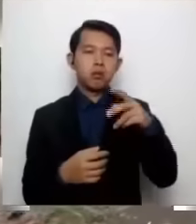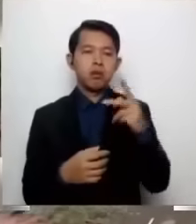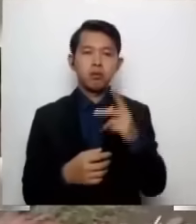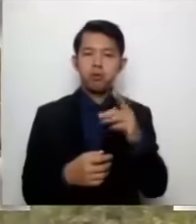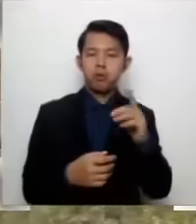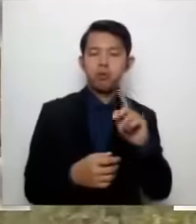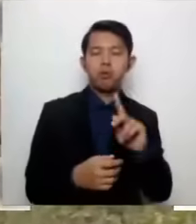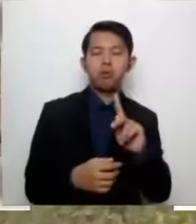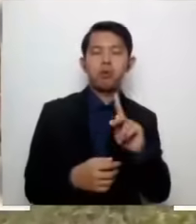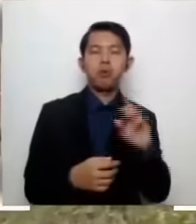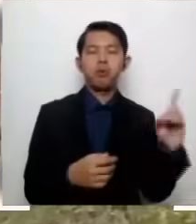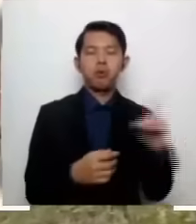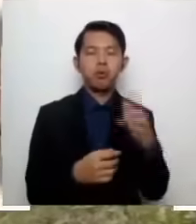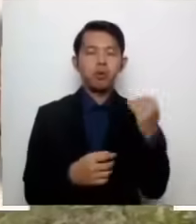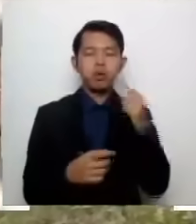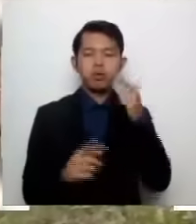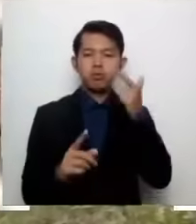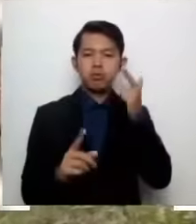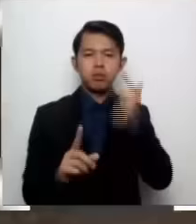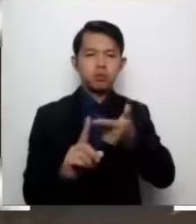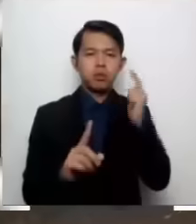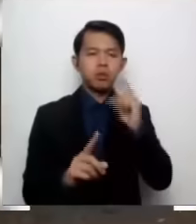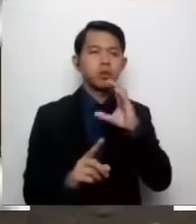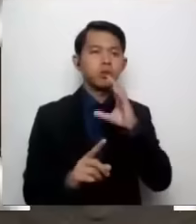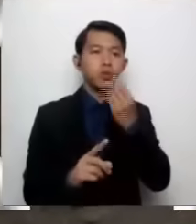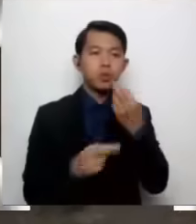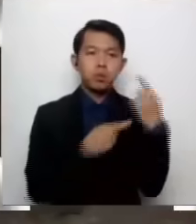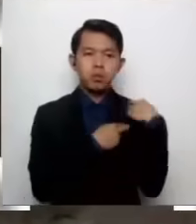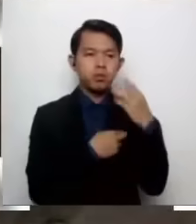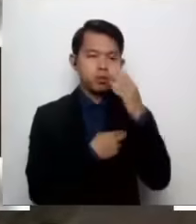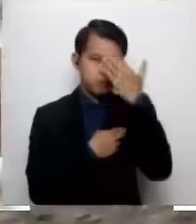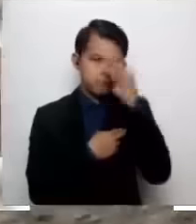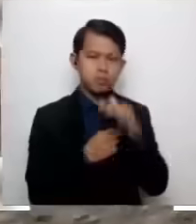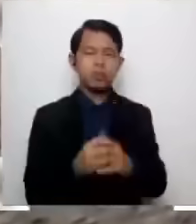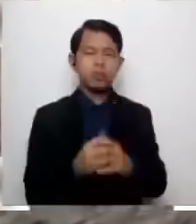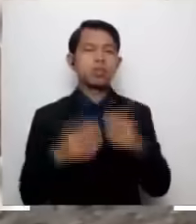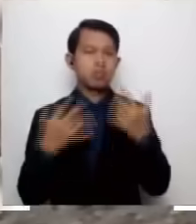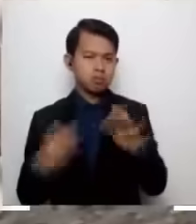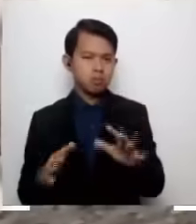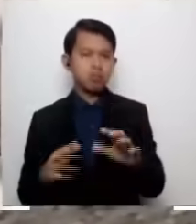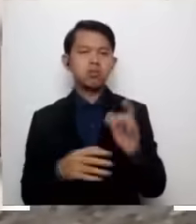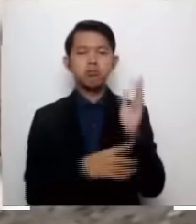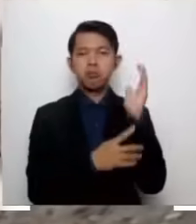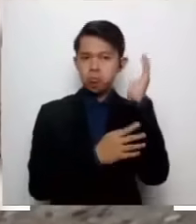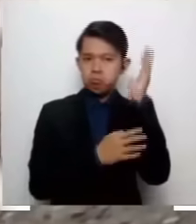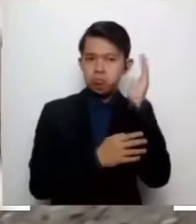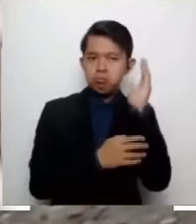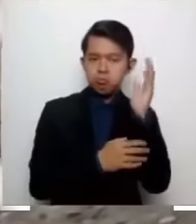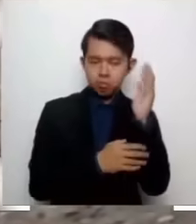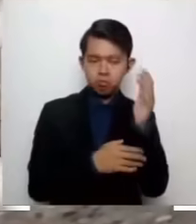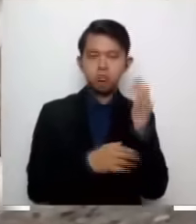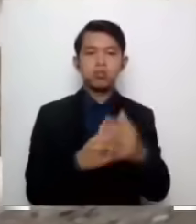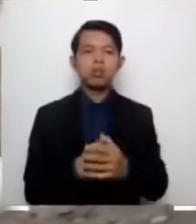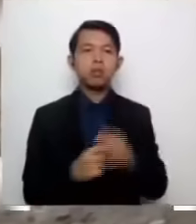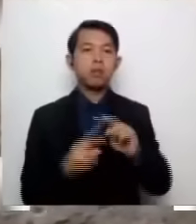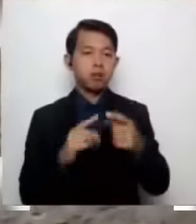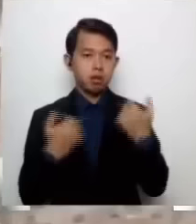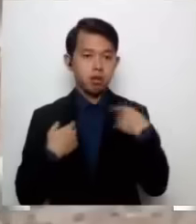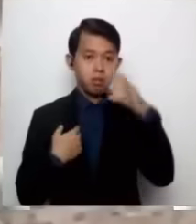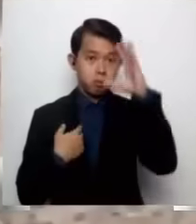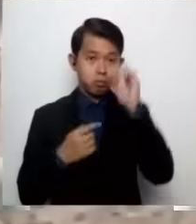salarin Katatapos lang niyaang magsalita noon sa meeting de avance nang sundan siya ng isang lalaki papunta sa kanyang